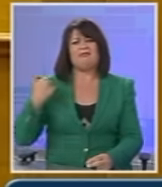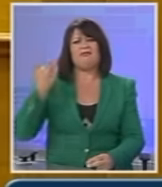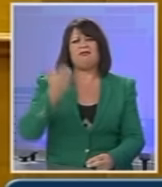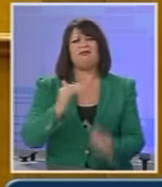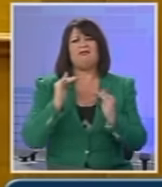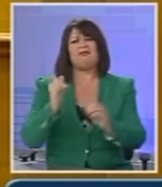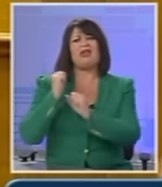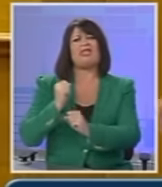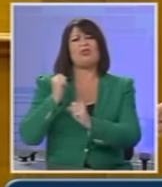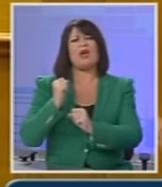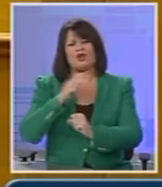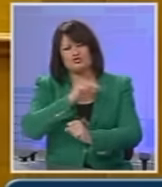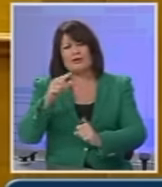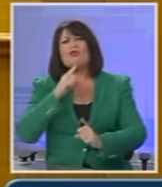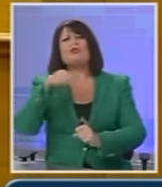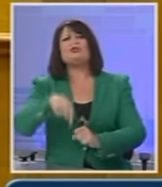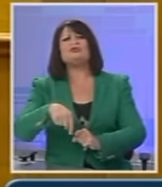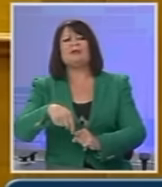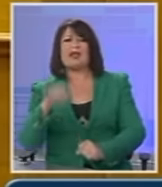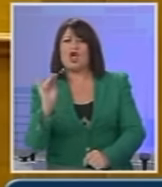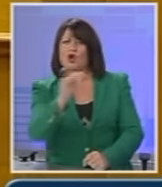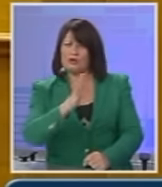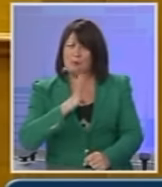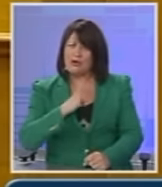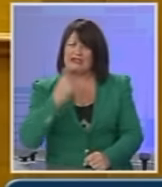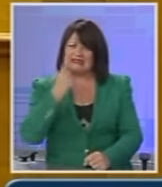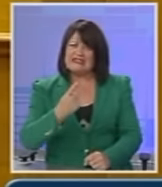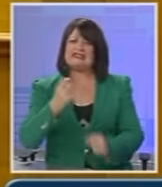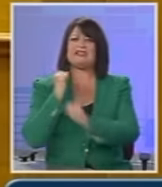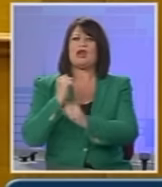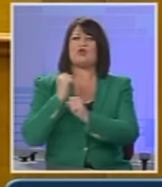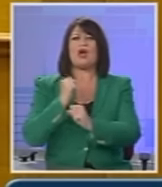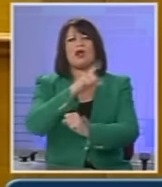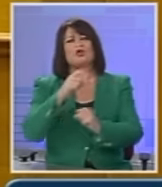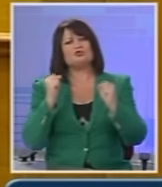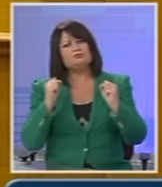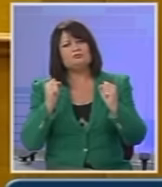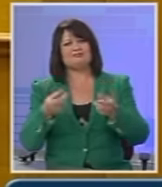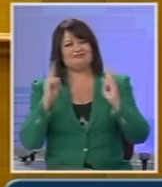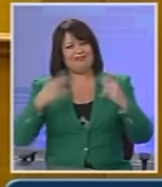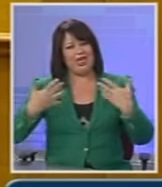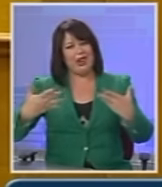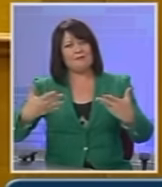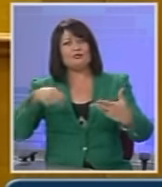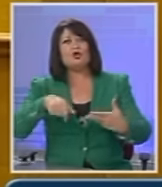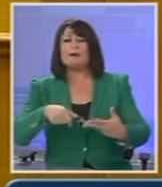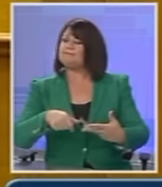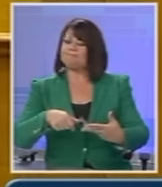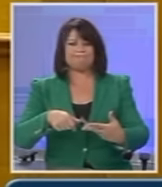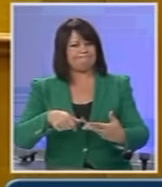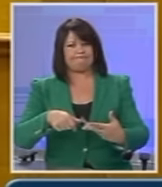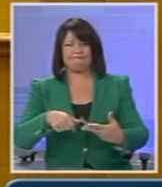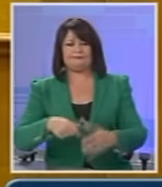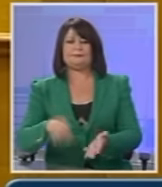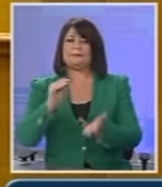και να ρωτήσετε σήμερα, θα σας πει ότι το Γενάρη ζούσε καλύτερα και είχε περισσότερη αισιοδοξία. Εγώ θέλω να